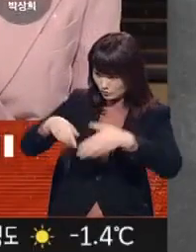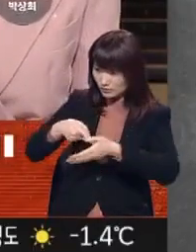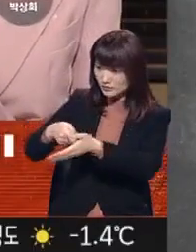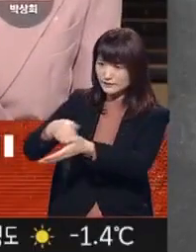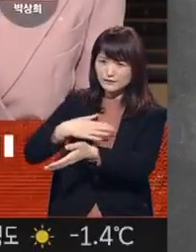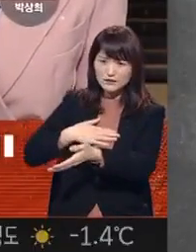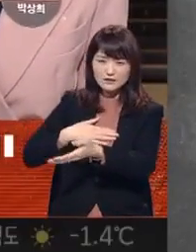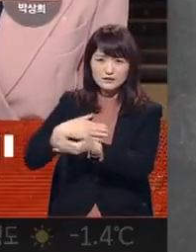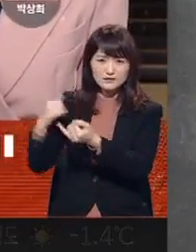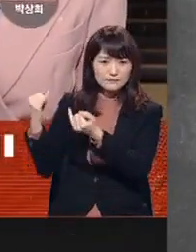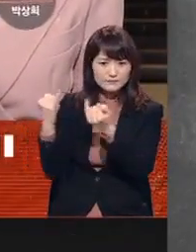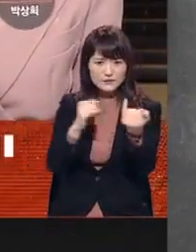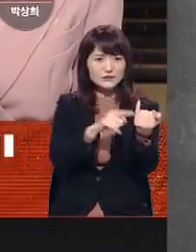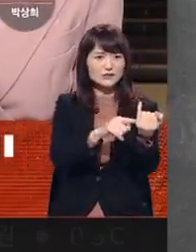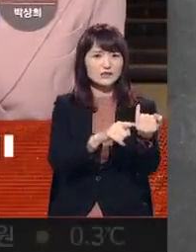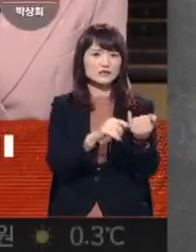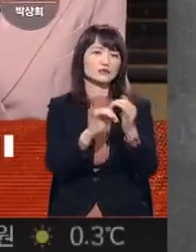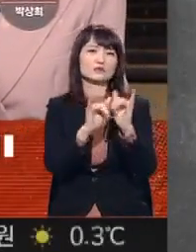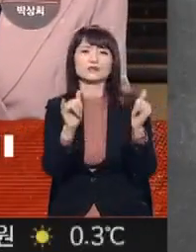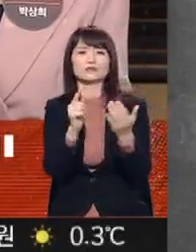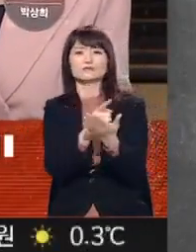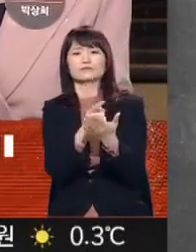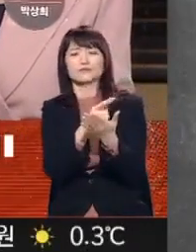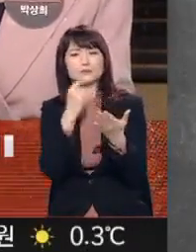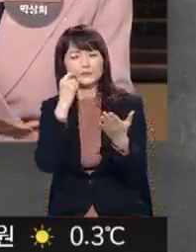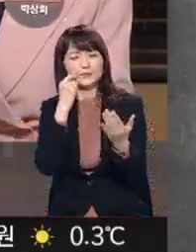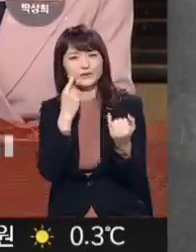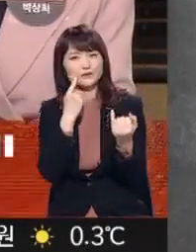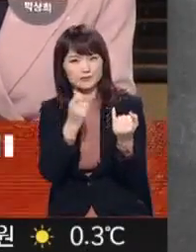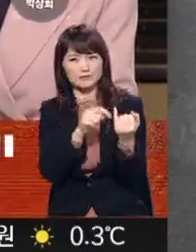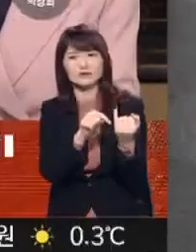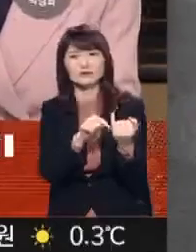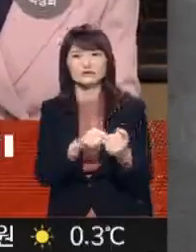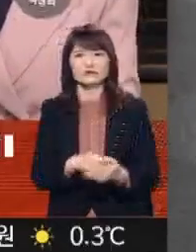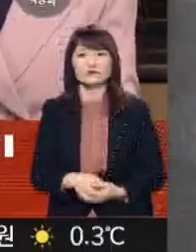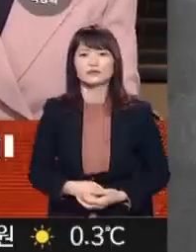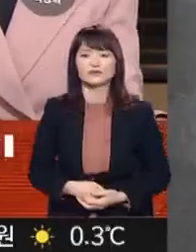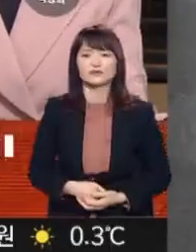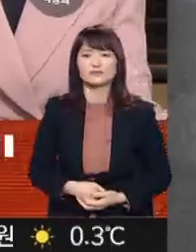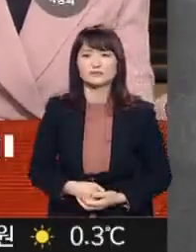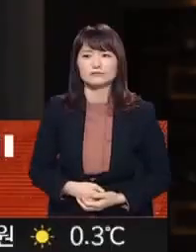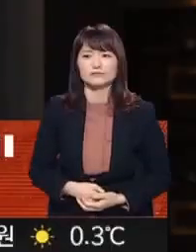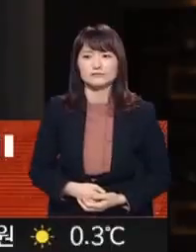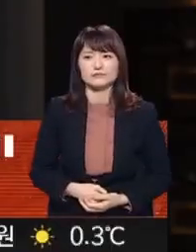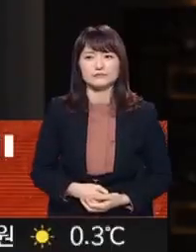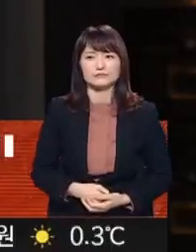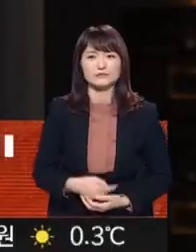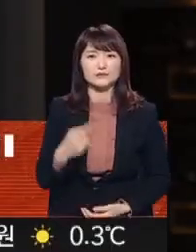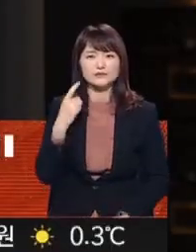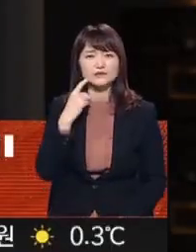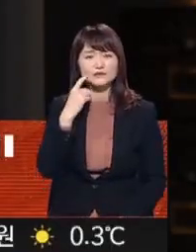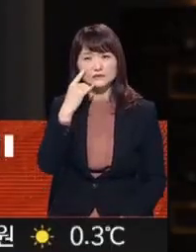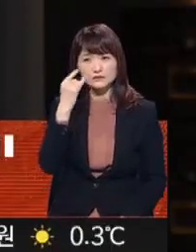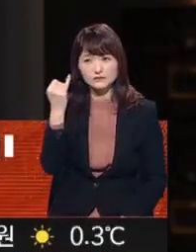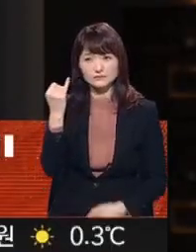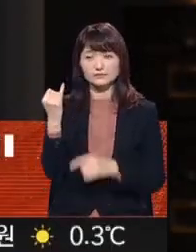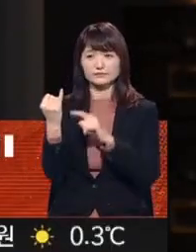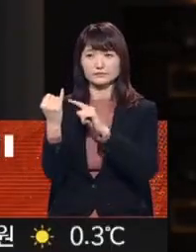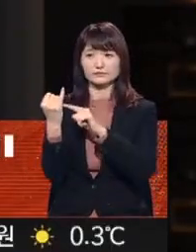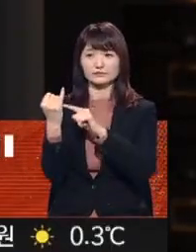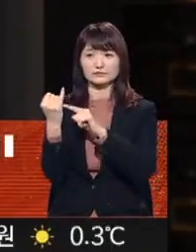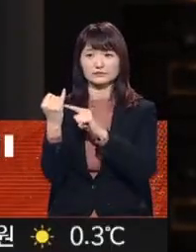끝까지 쫓아가 가지고 인간관계도 못하게 할거다 이렇게 협박까지 했다고 합니다 근데이 계모한테이